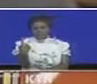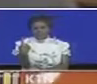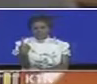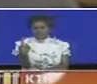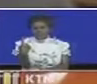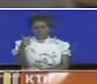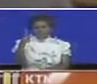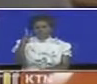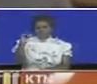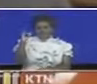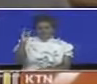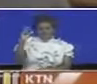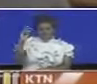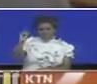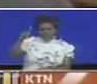1, Kimtai